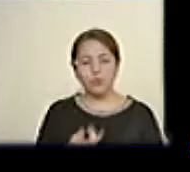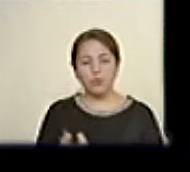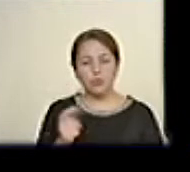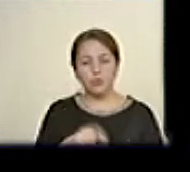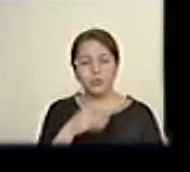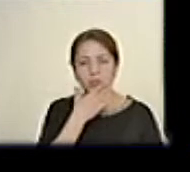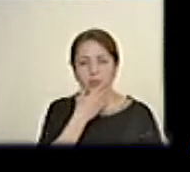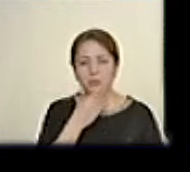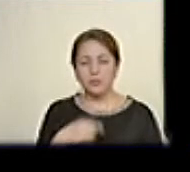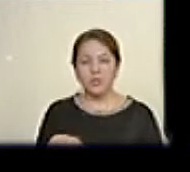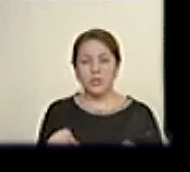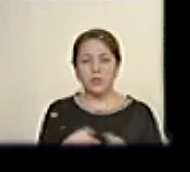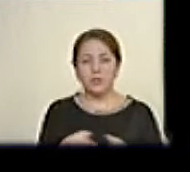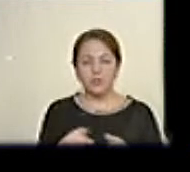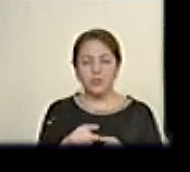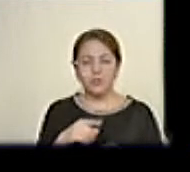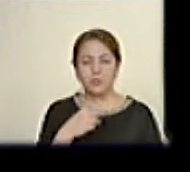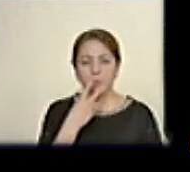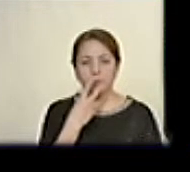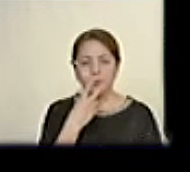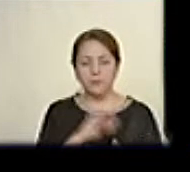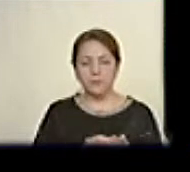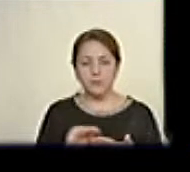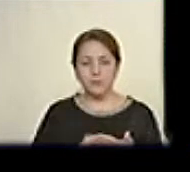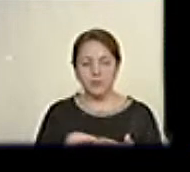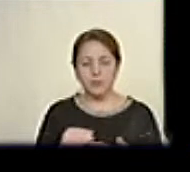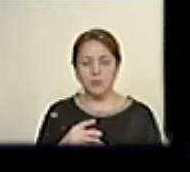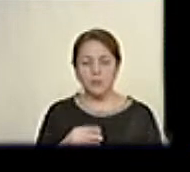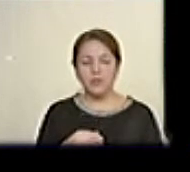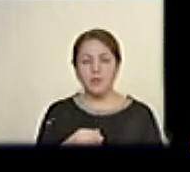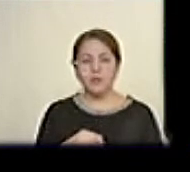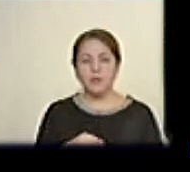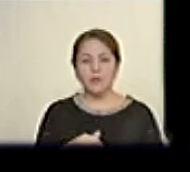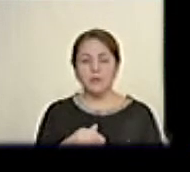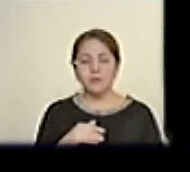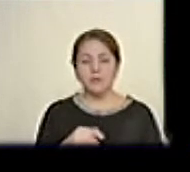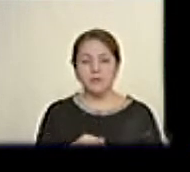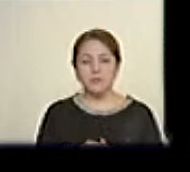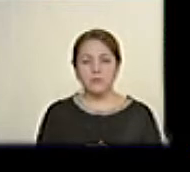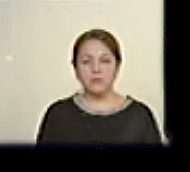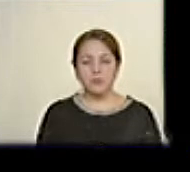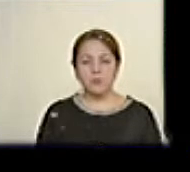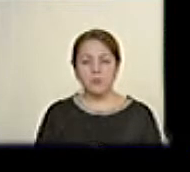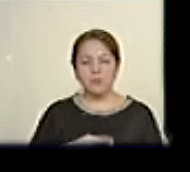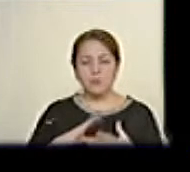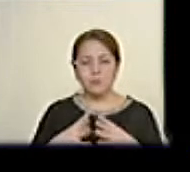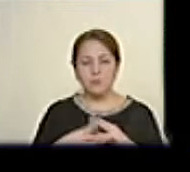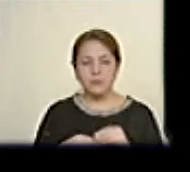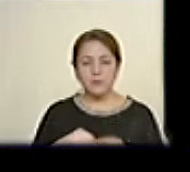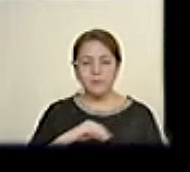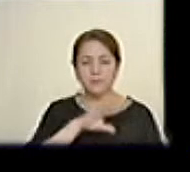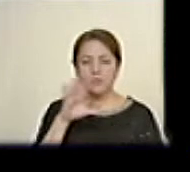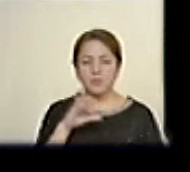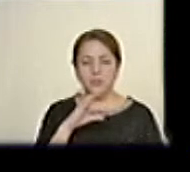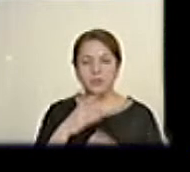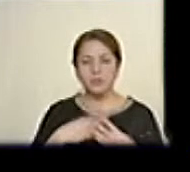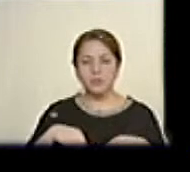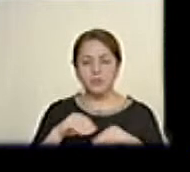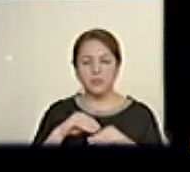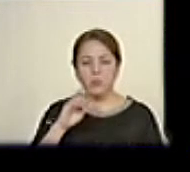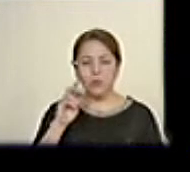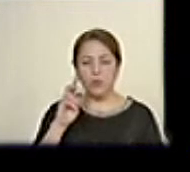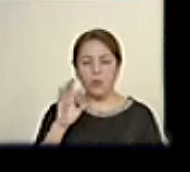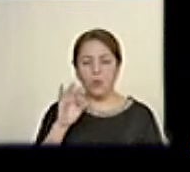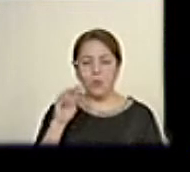Такое восприятие мира свойственно фольклорным произведениям. Вообще, вся система образов